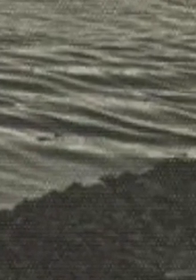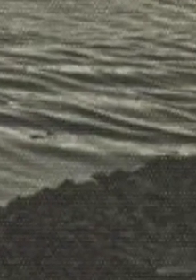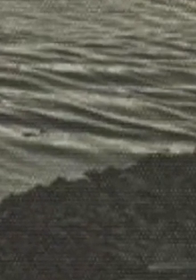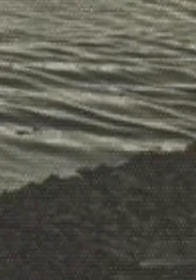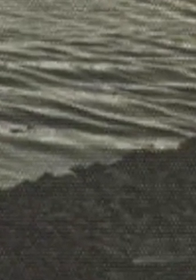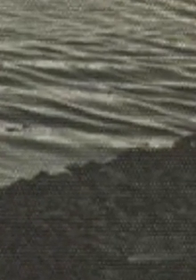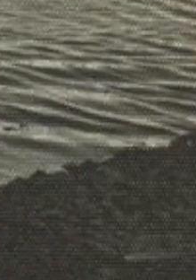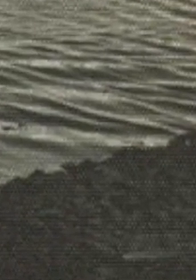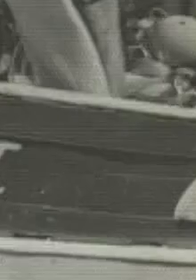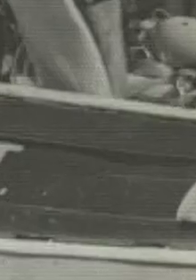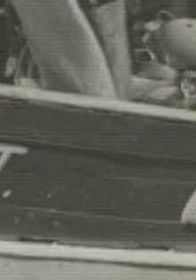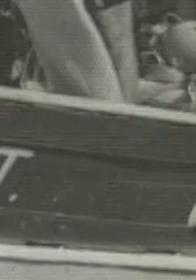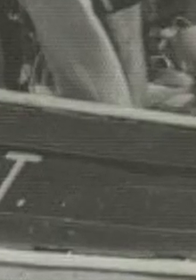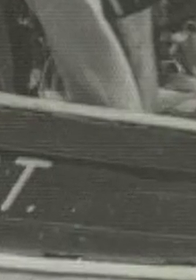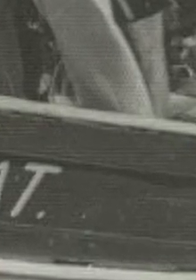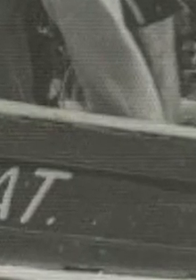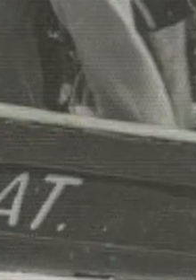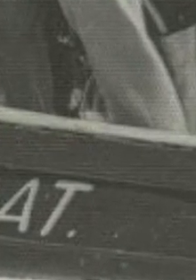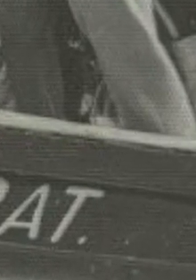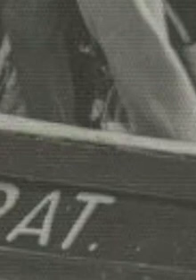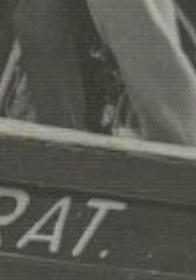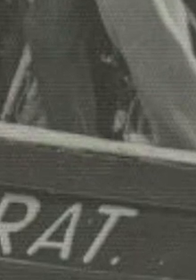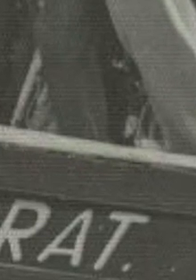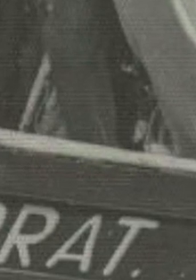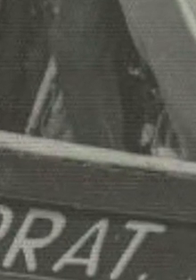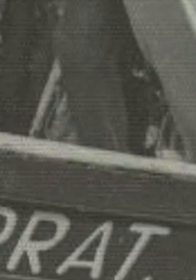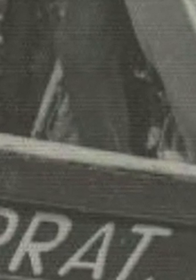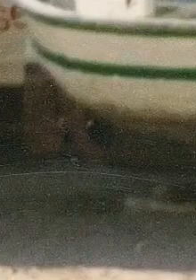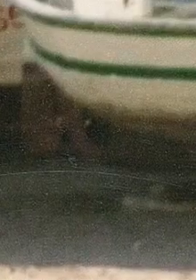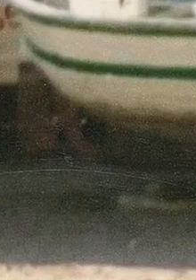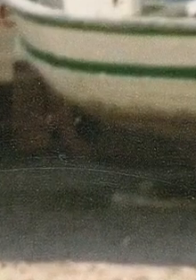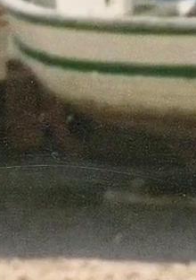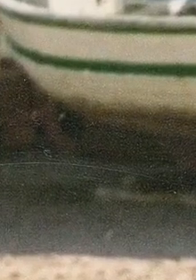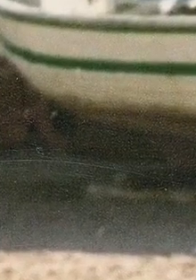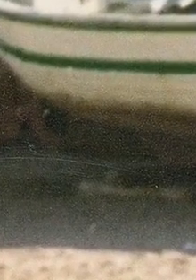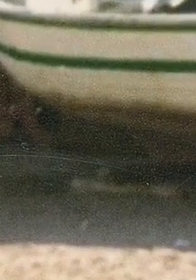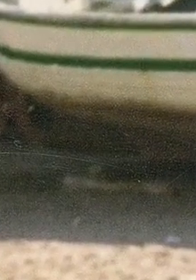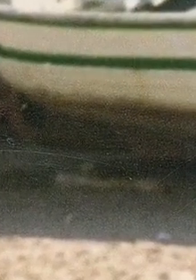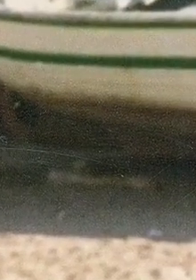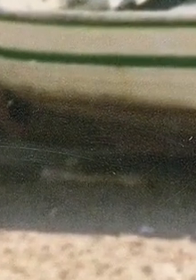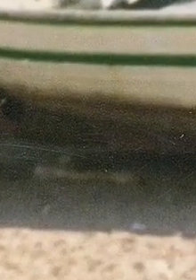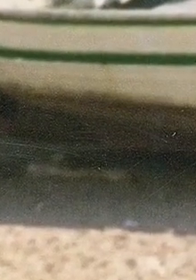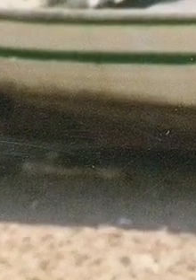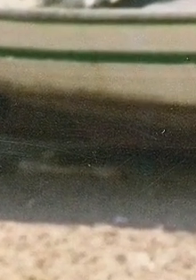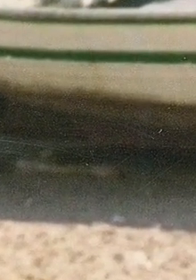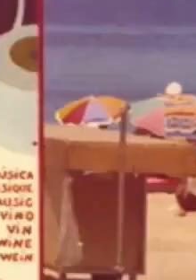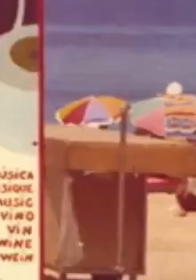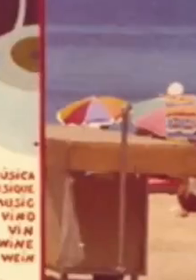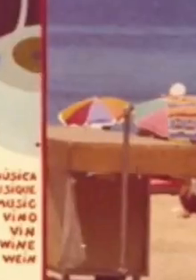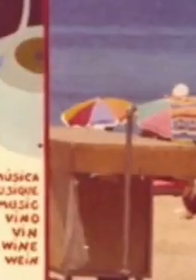ens arriba a la cara fresca, dura i viva. No hi ha res més dur que l'aigua de mar. És dura com l'acer.